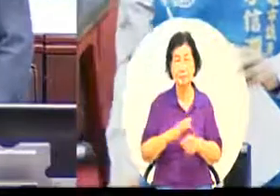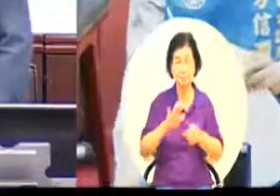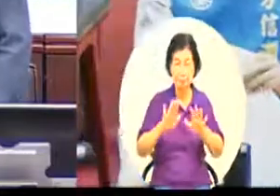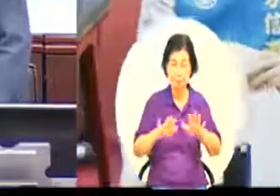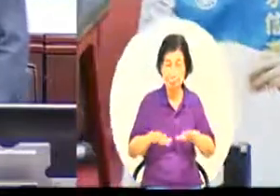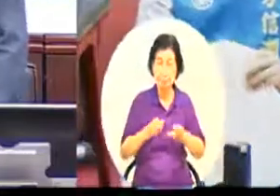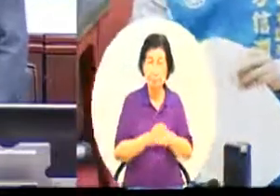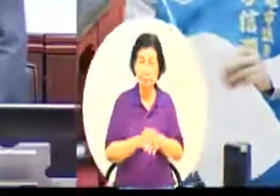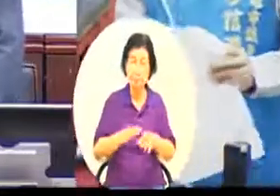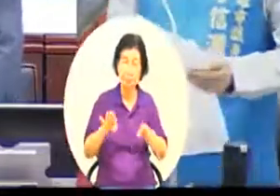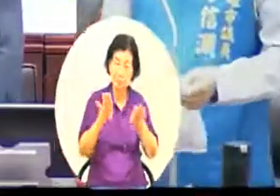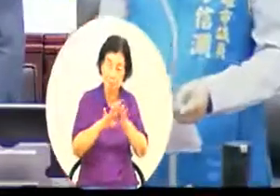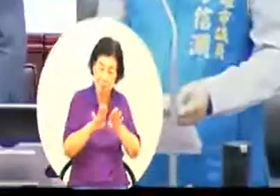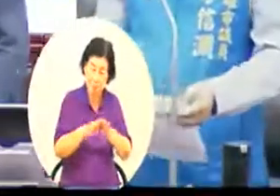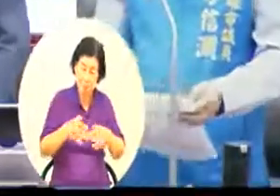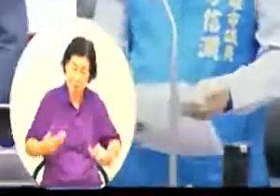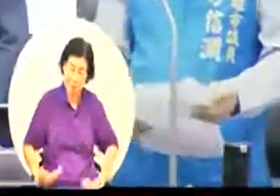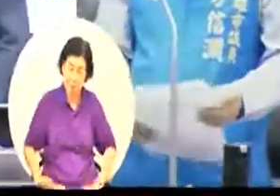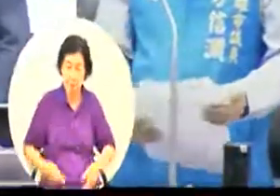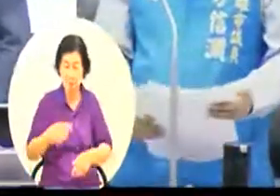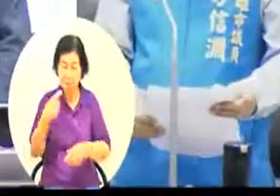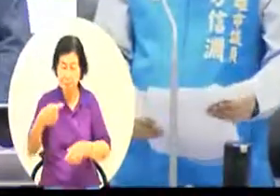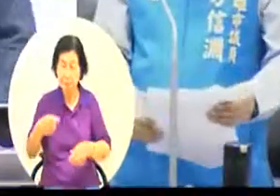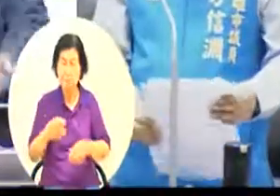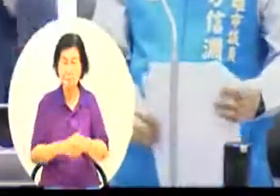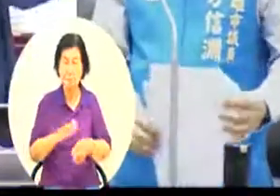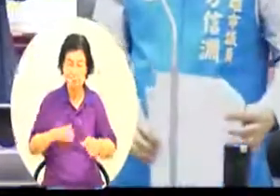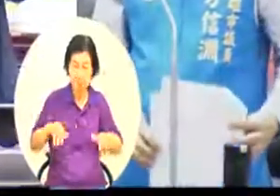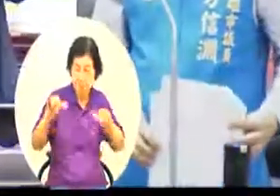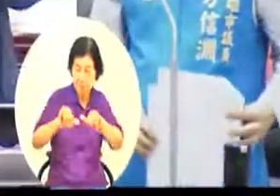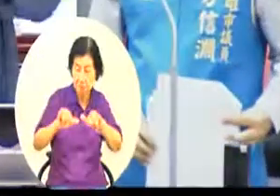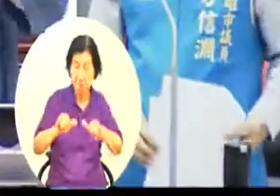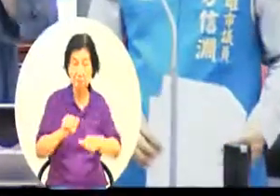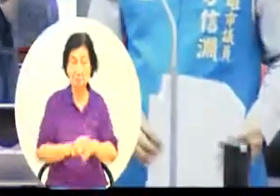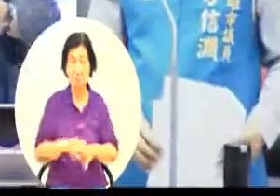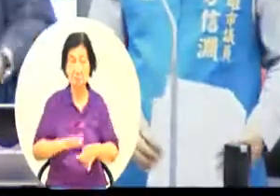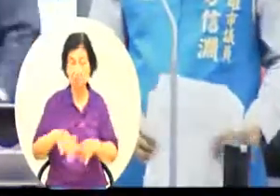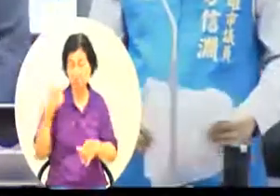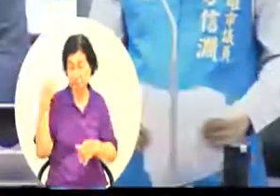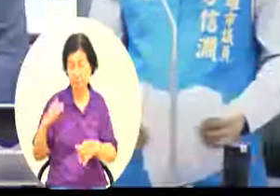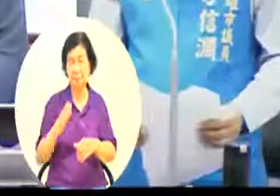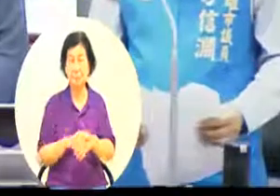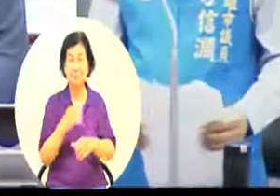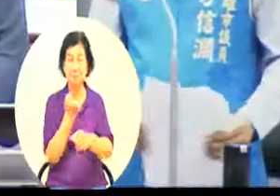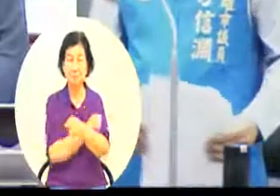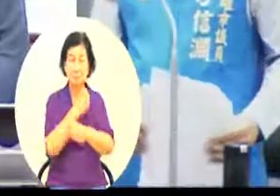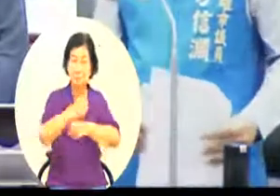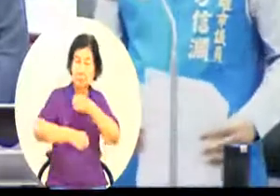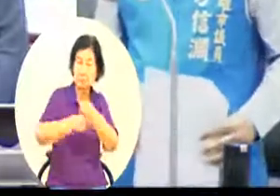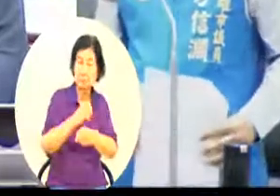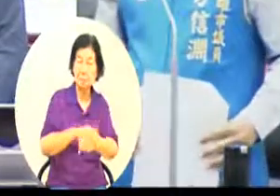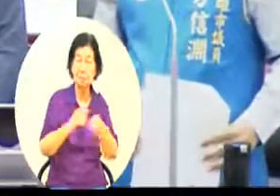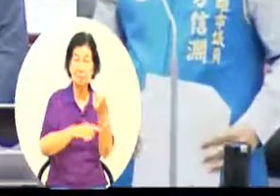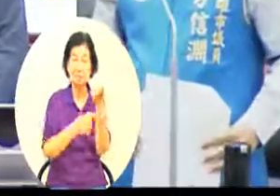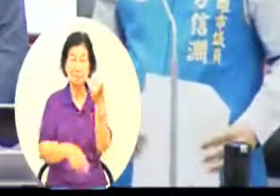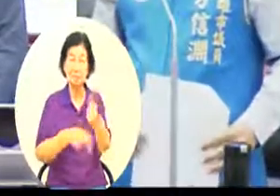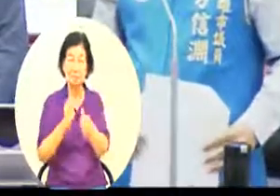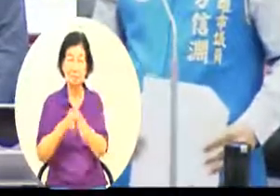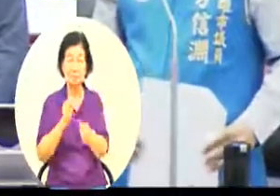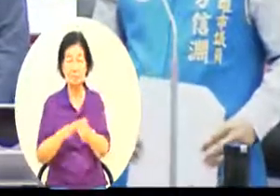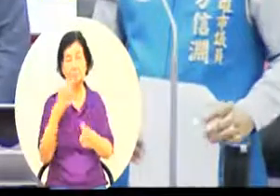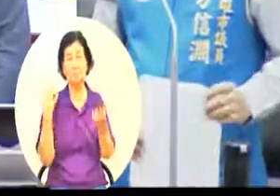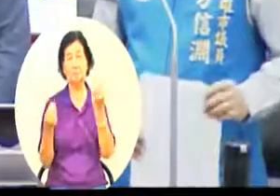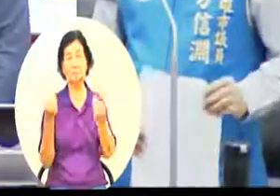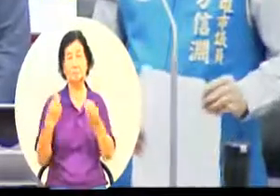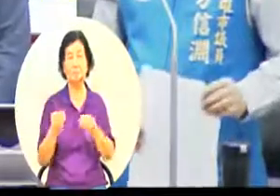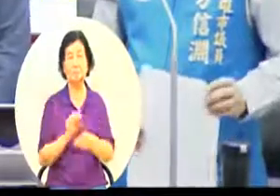成若干的冲击大家对整个新的劳动法令也不够清楚所以林前